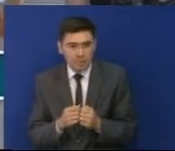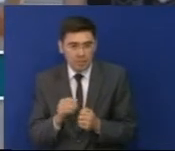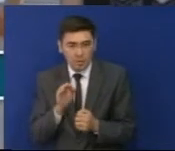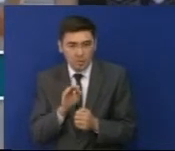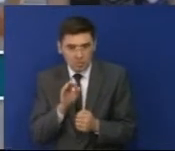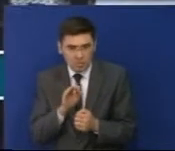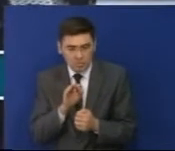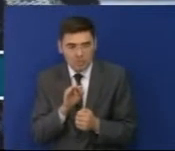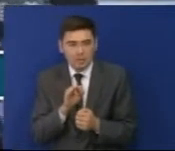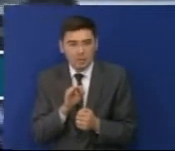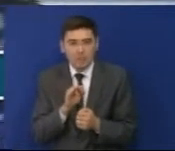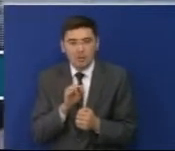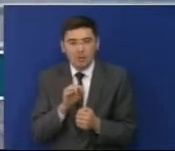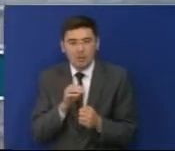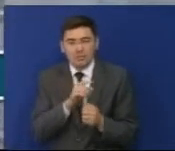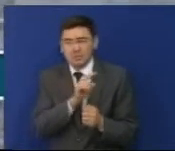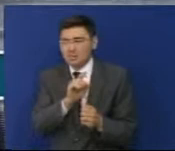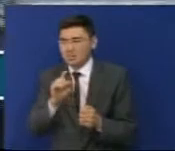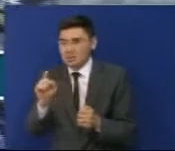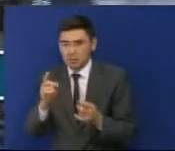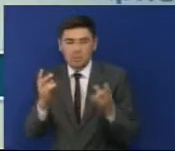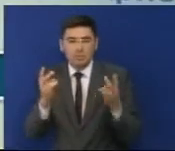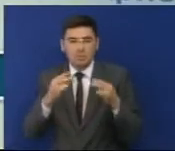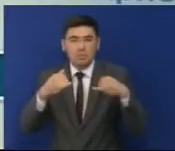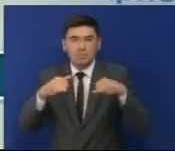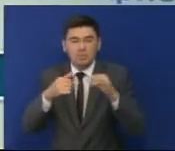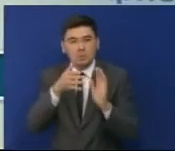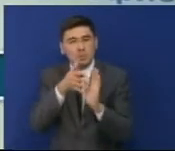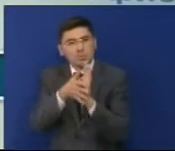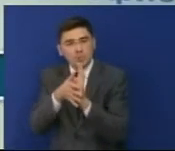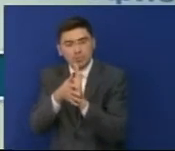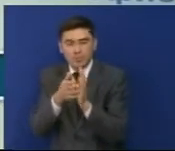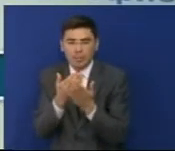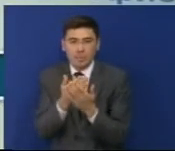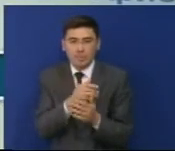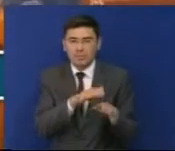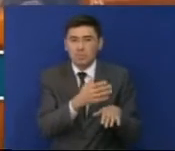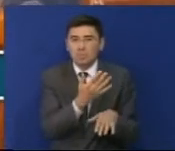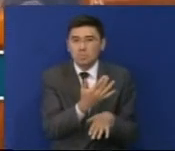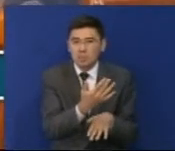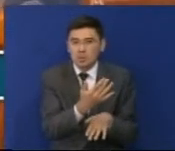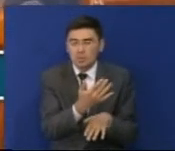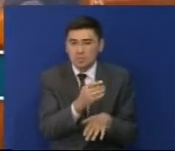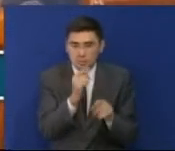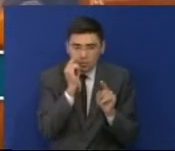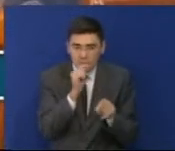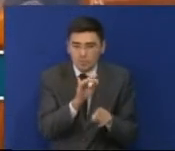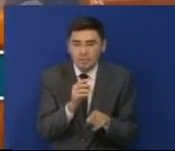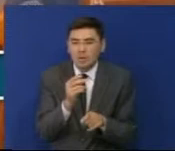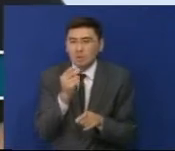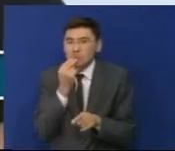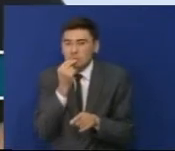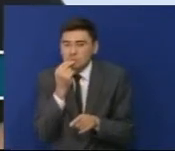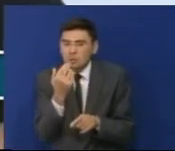тетігін зерттеуге кеңес берді. Бірінші кезекте ол асханаға баратын оқушылардың санына емес, тағамдардың санына негізделеді.